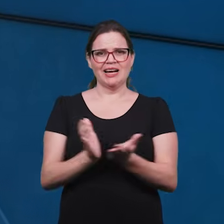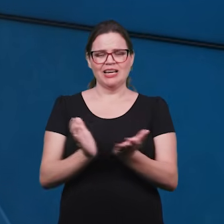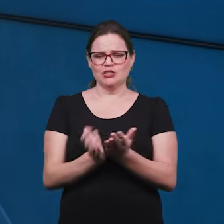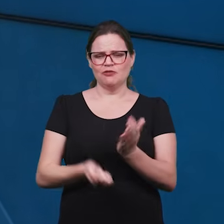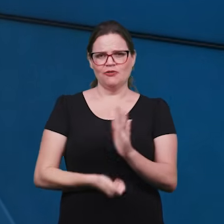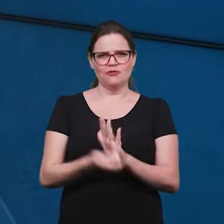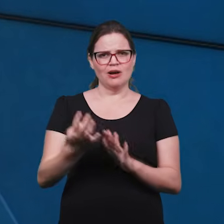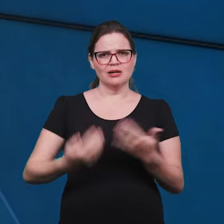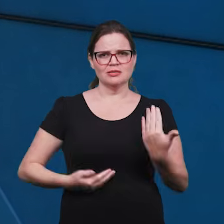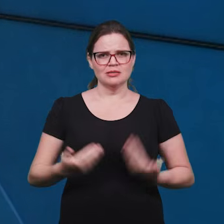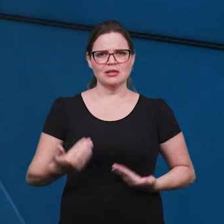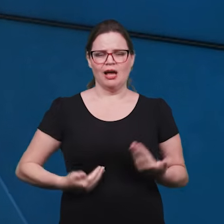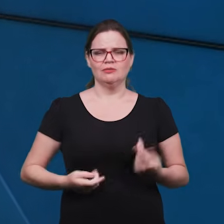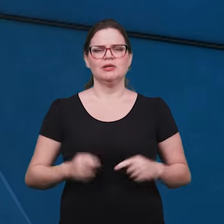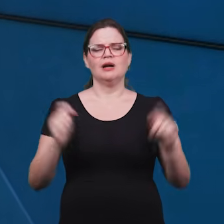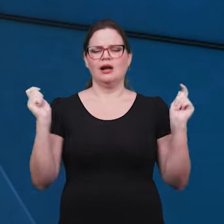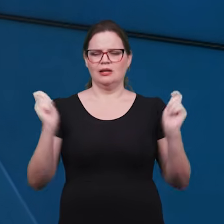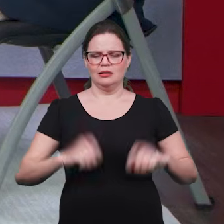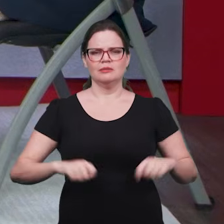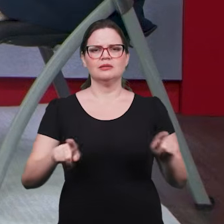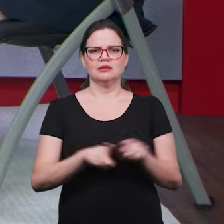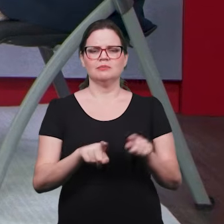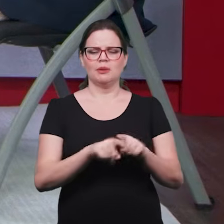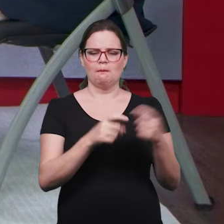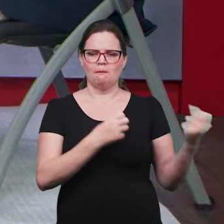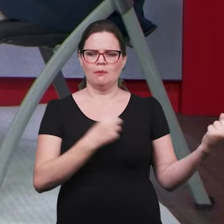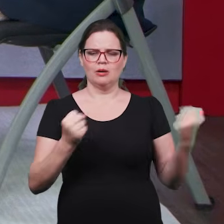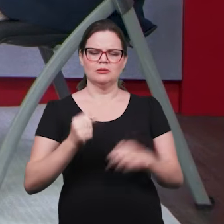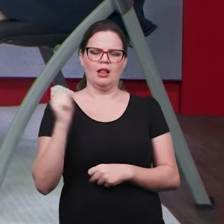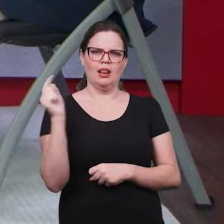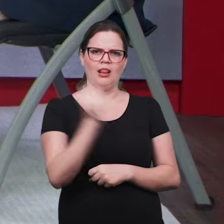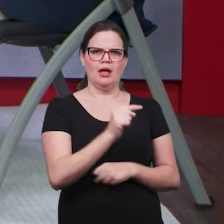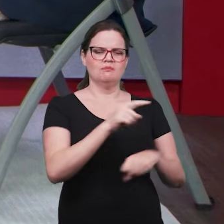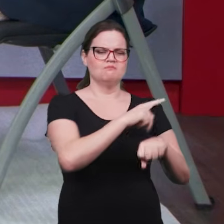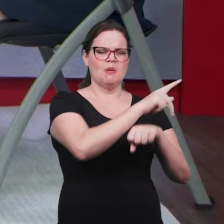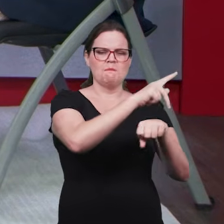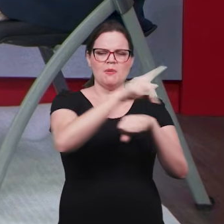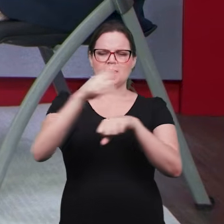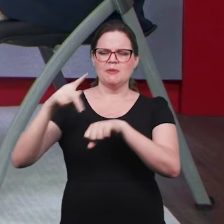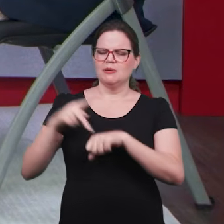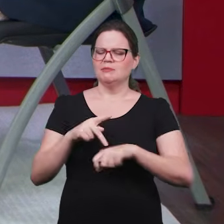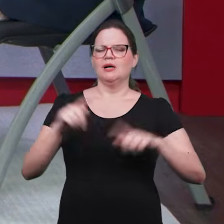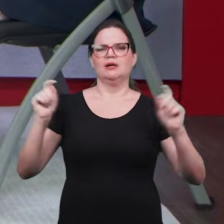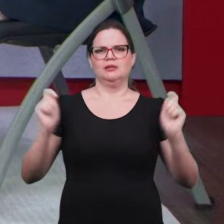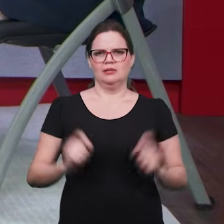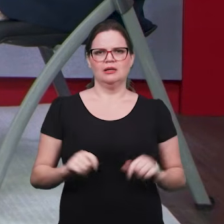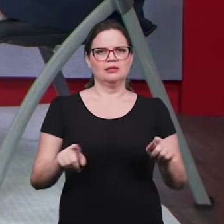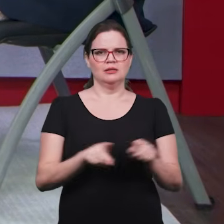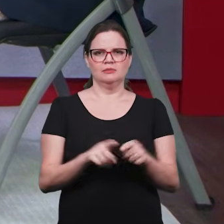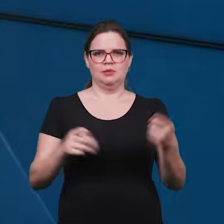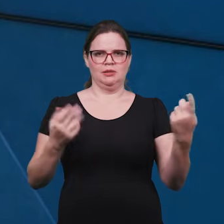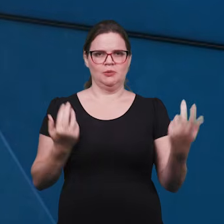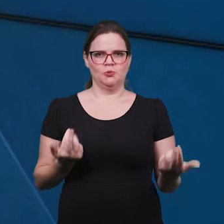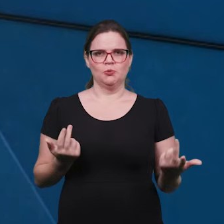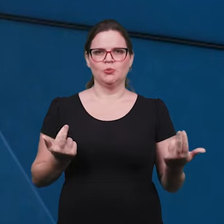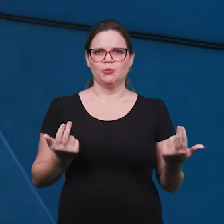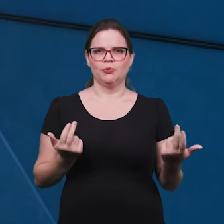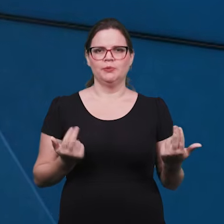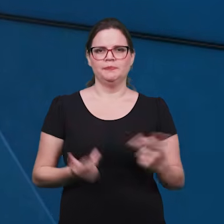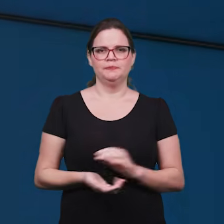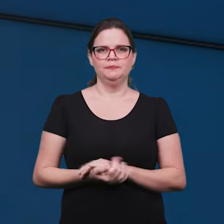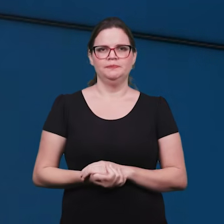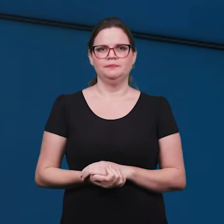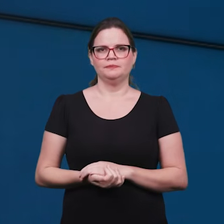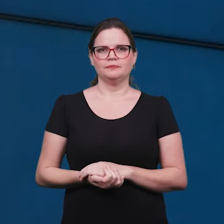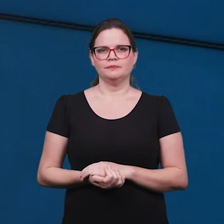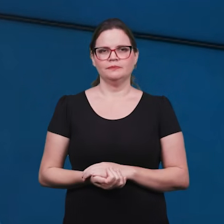Brasil, и Он может это делать в других странах. Ele é capaz, Ele tem poder de fazer isso em todos os outros países. И мы